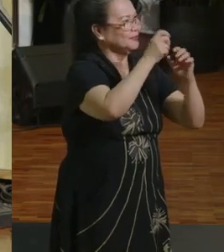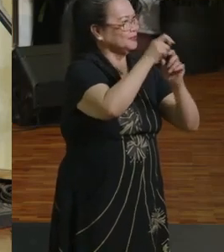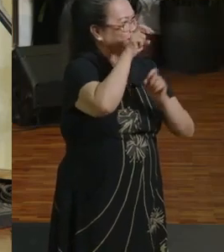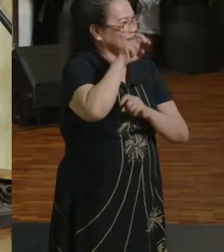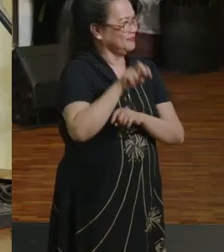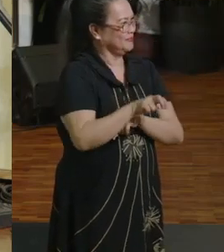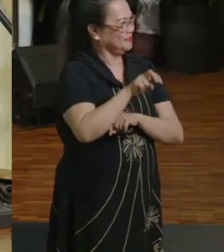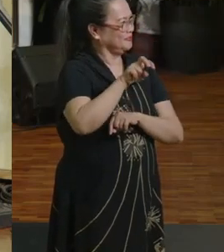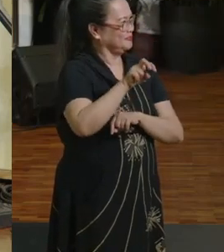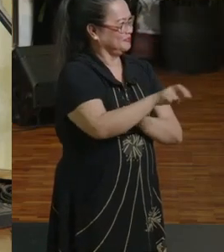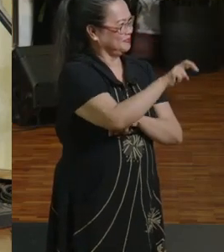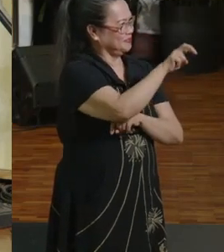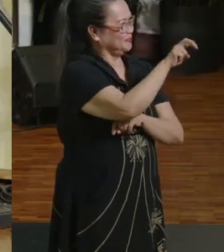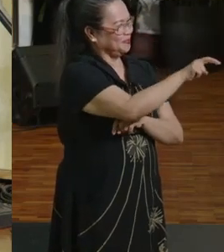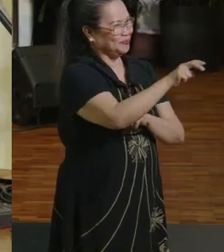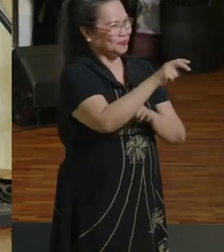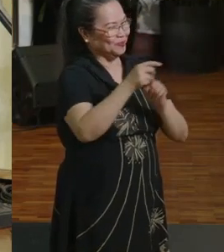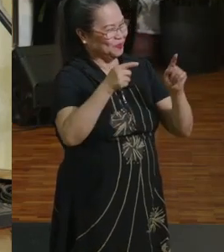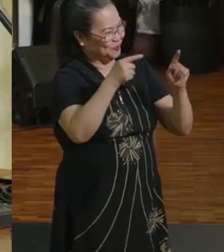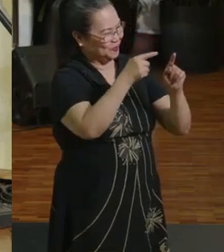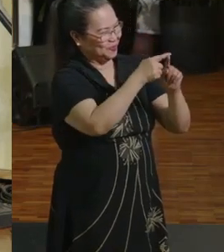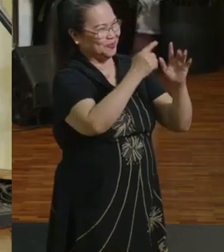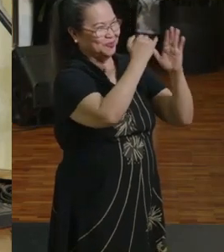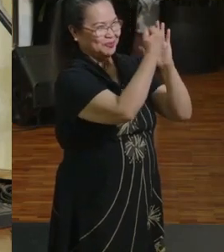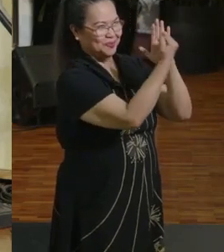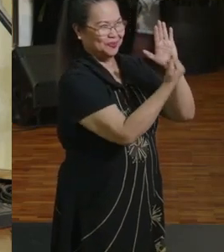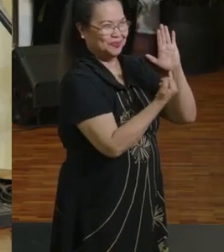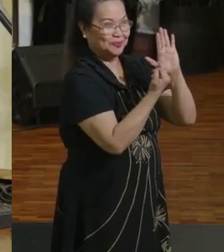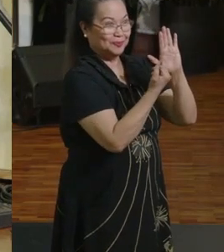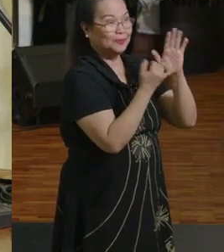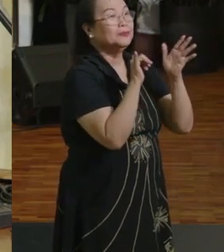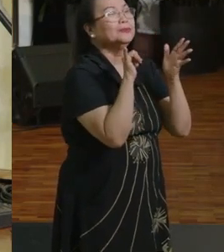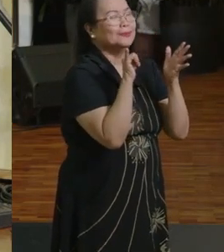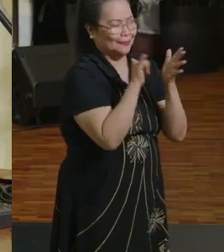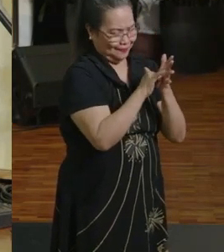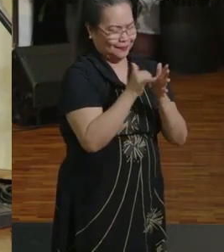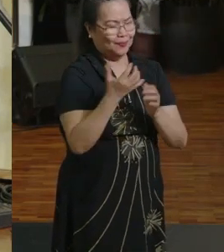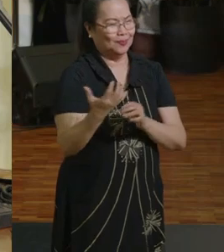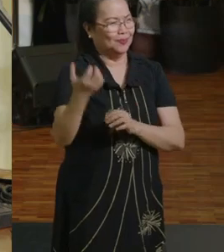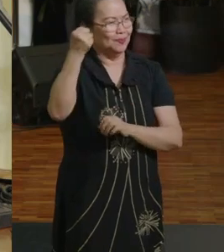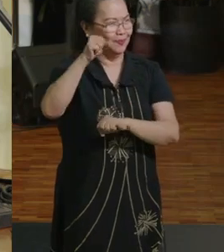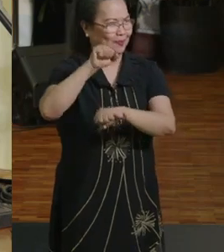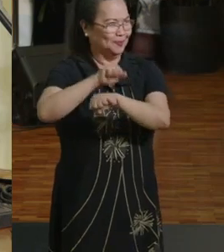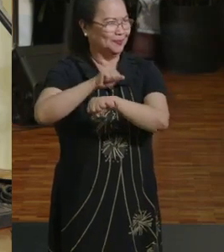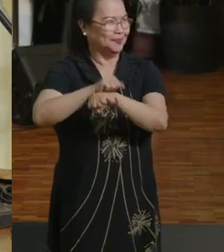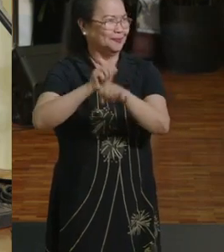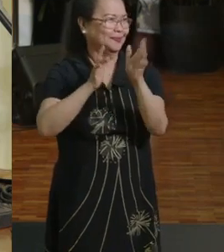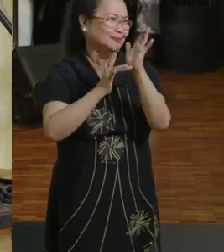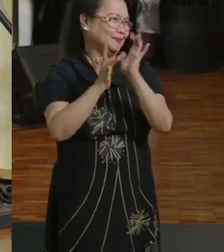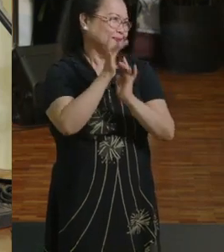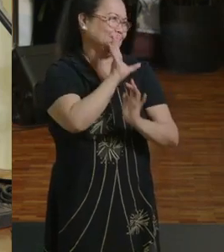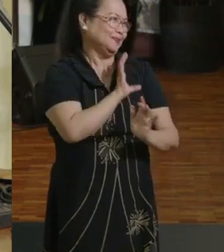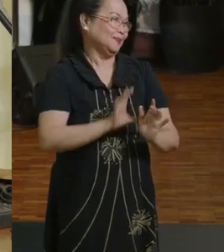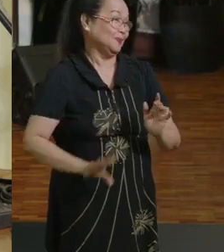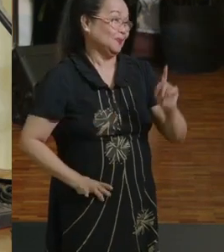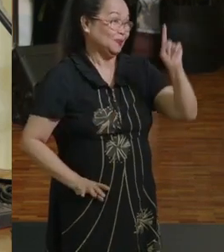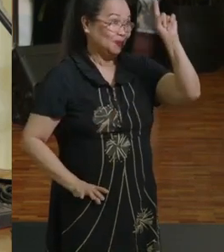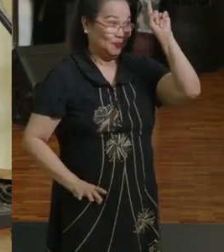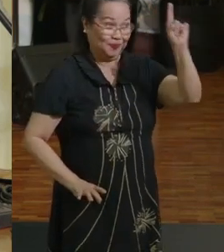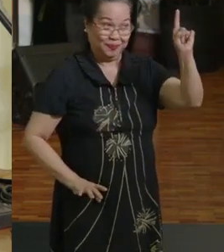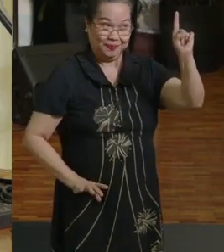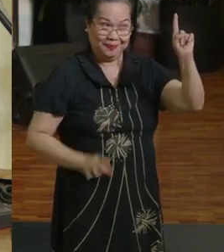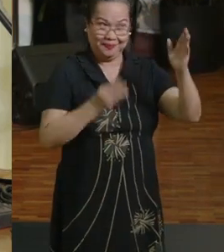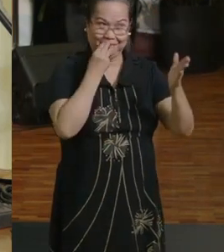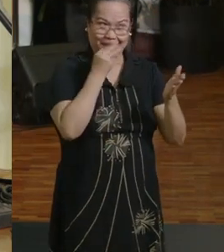journeying toward Jerusalem. Ganon ang kanyang ministeryo. At iisa lang ang kanyang